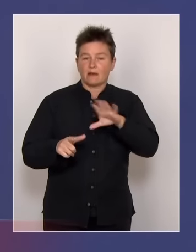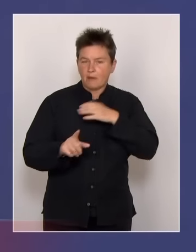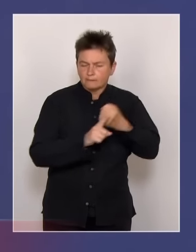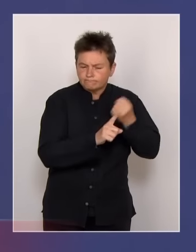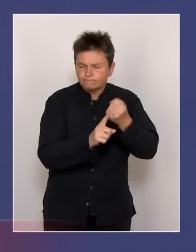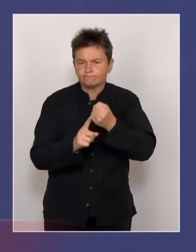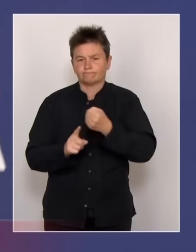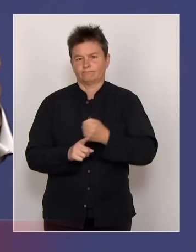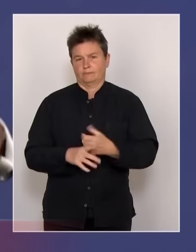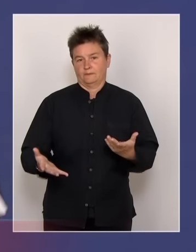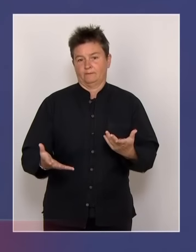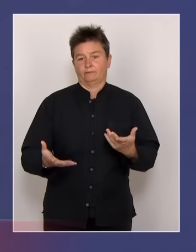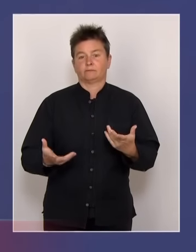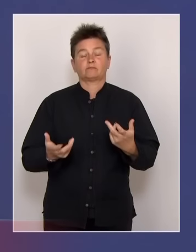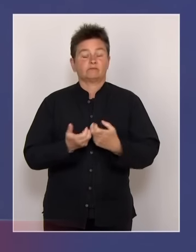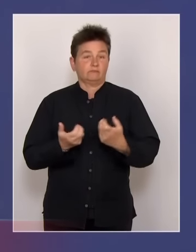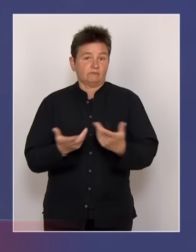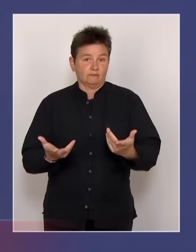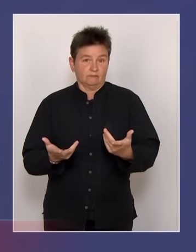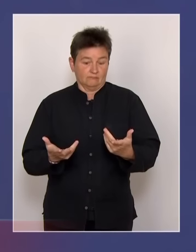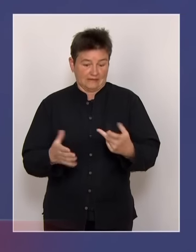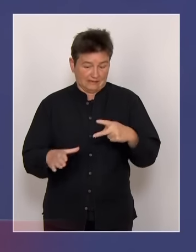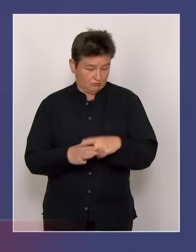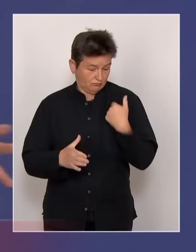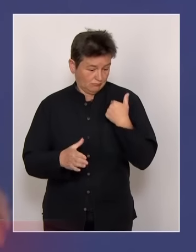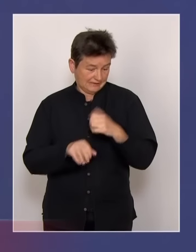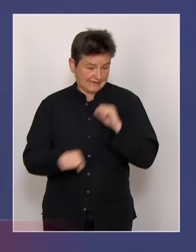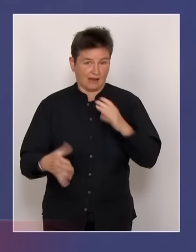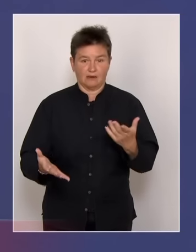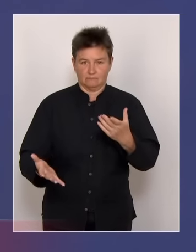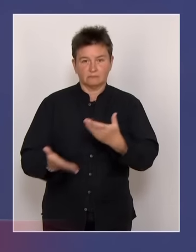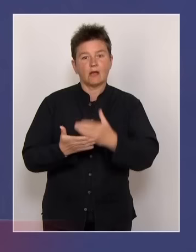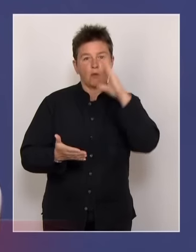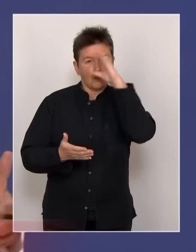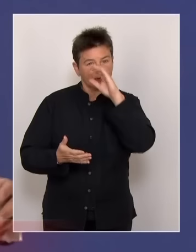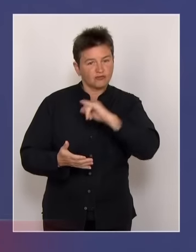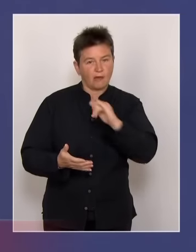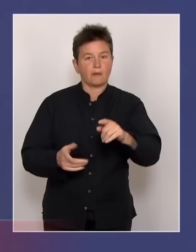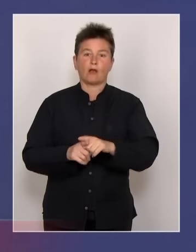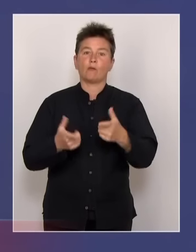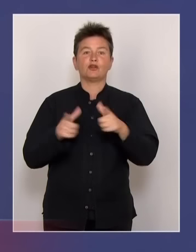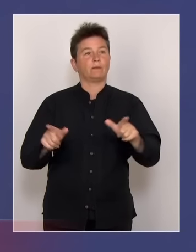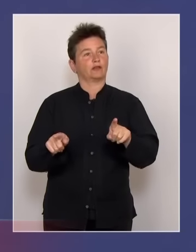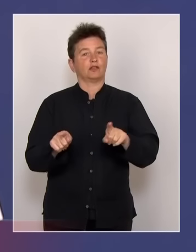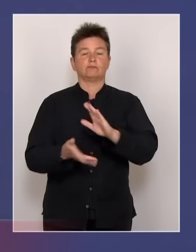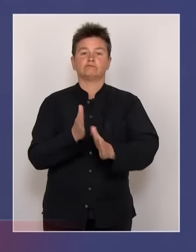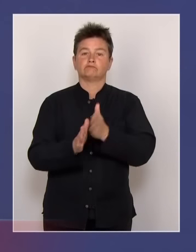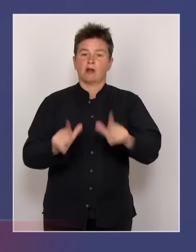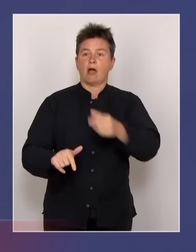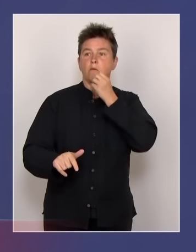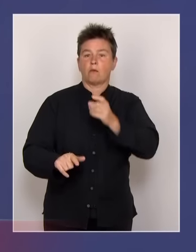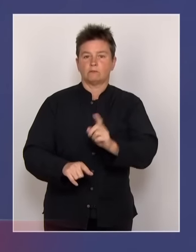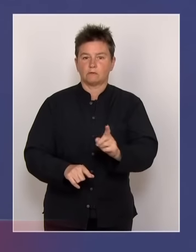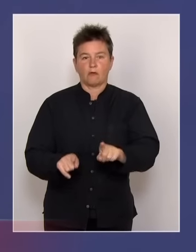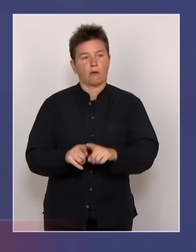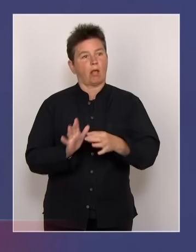construits y compris jusqu'au début de ce siècle nous n'oublions jamais elle n'est pas un acquis elle interdit de